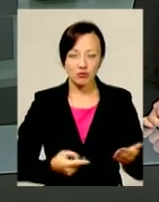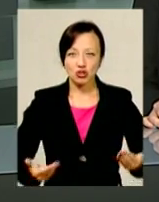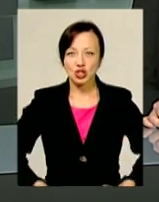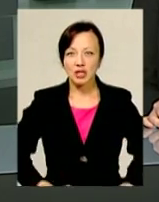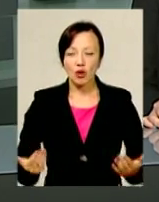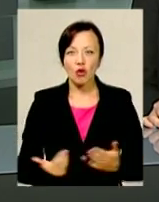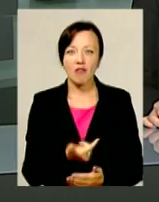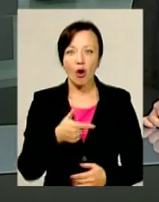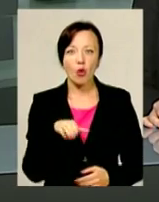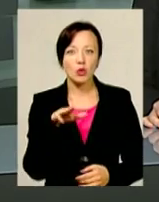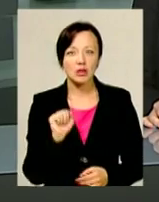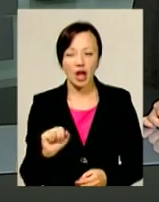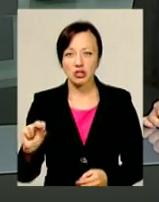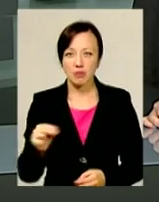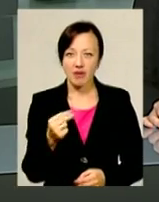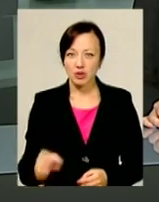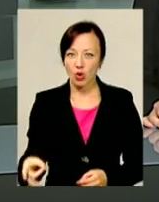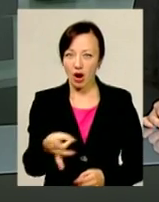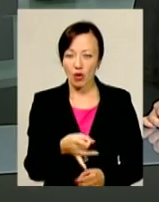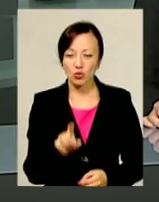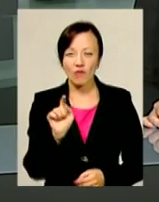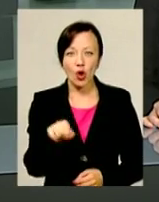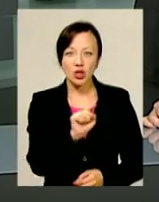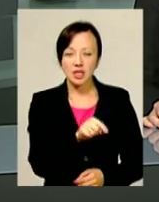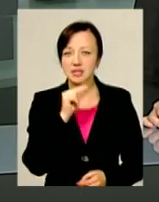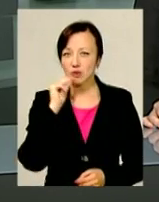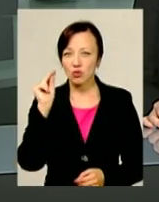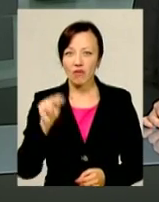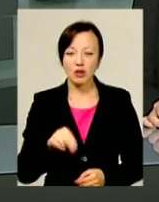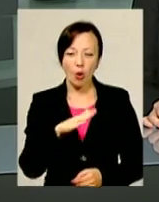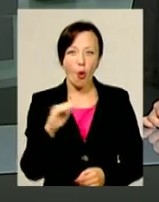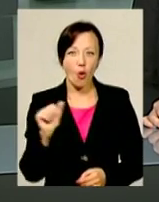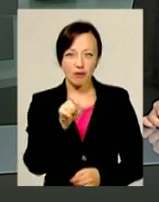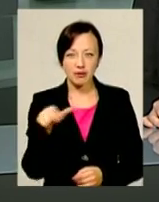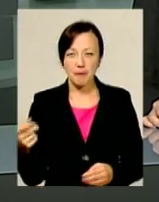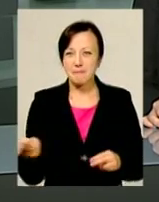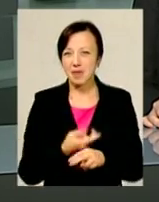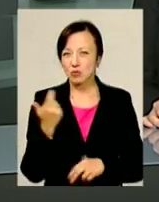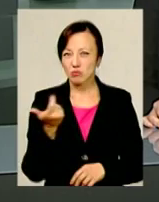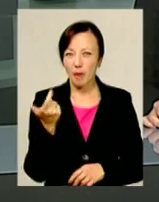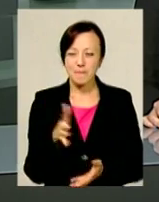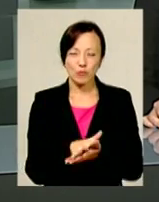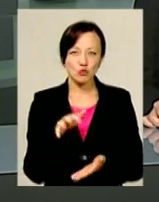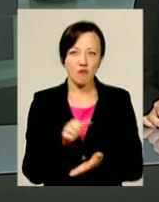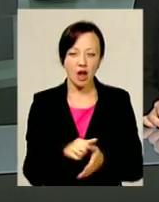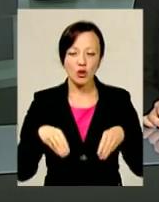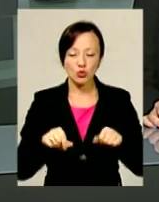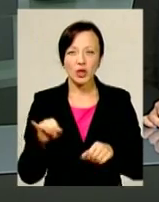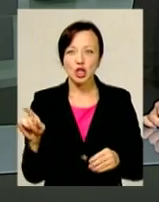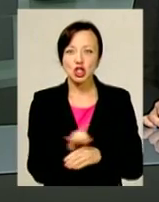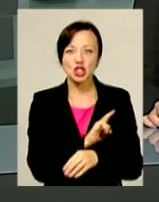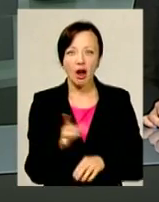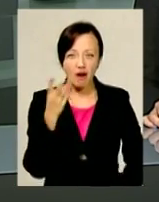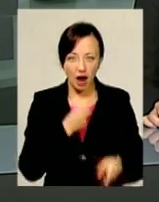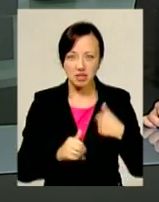Нова Гута Чомаровецького району. Вони звинувачують орендарів у безгосподарності, псуванні ґрунтів та навіть шахрайстві.